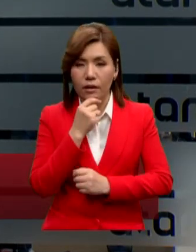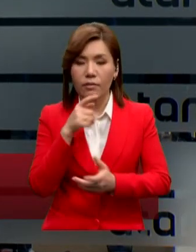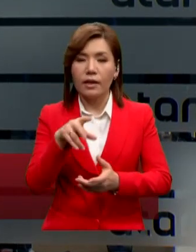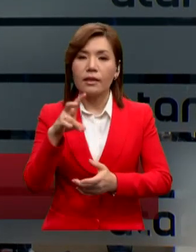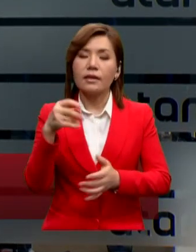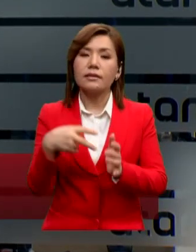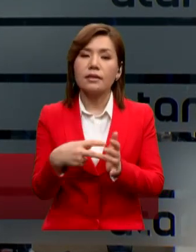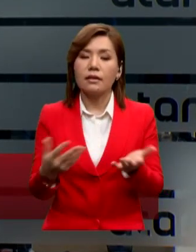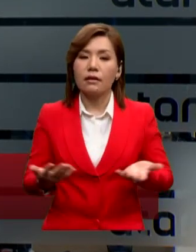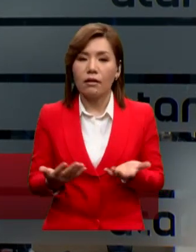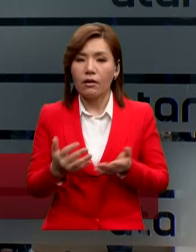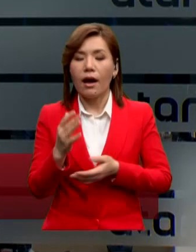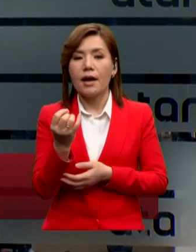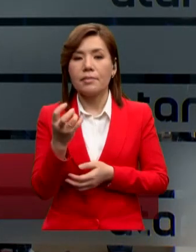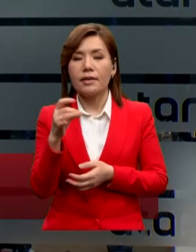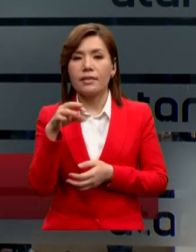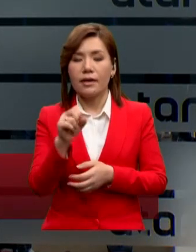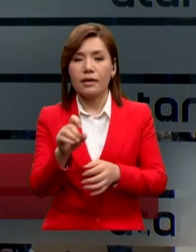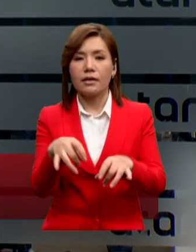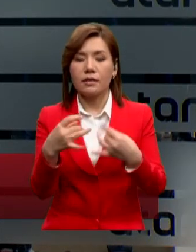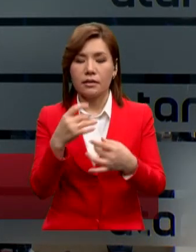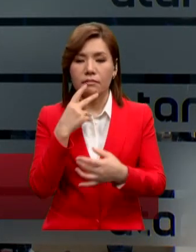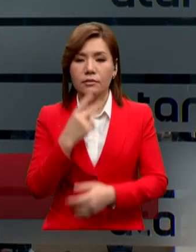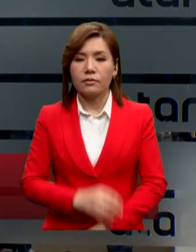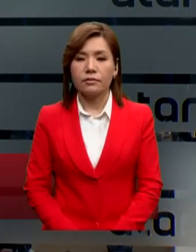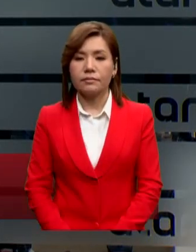на цены. Амина Абдрахманова беседовала с экспертами.